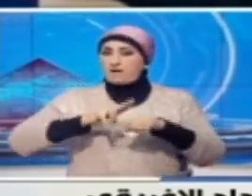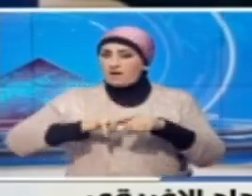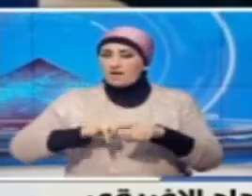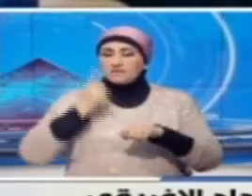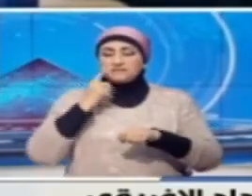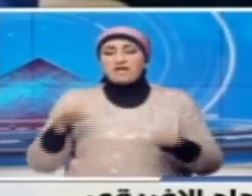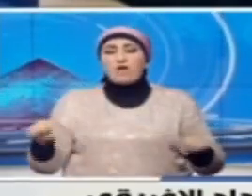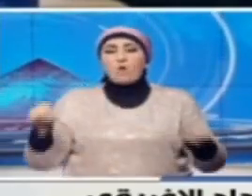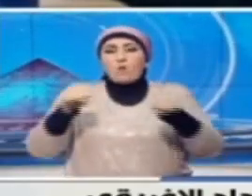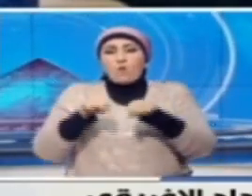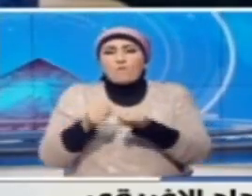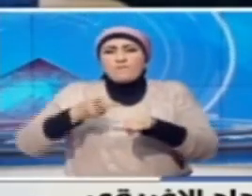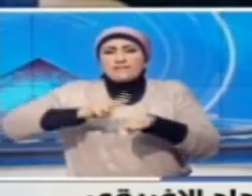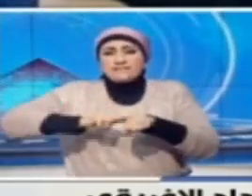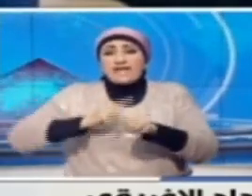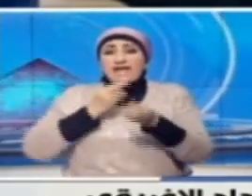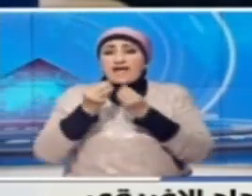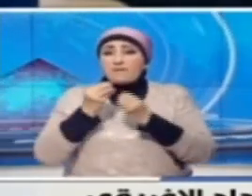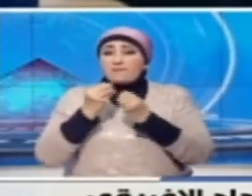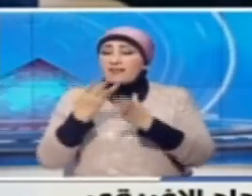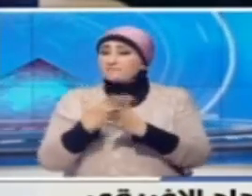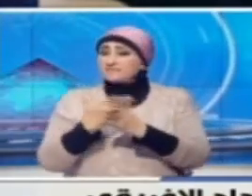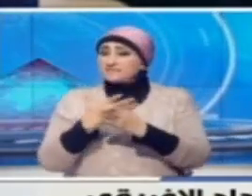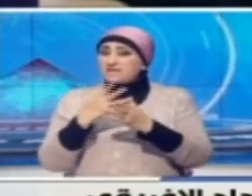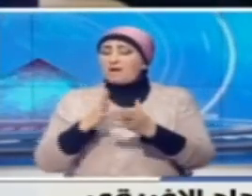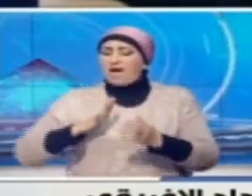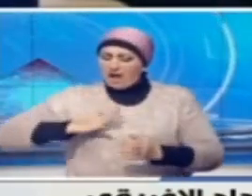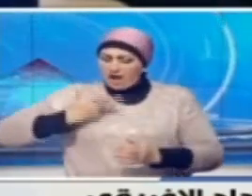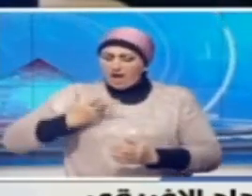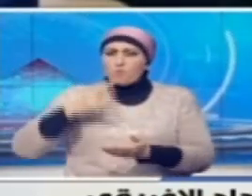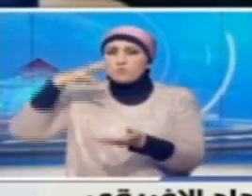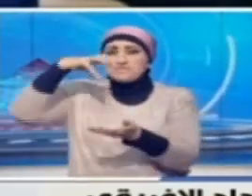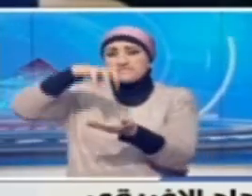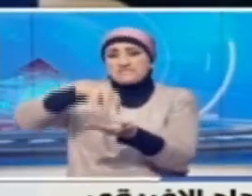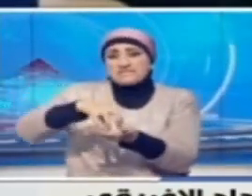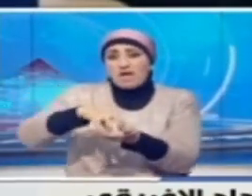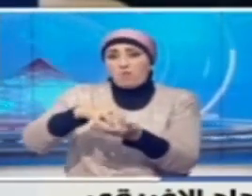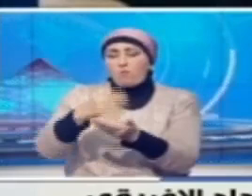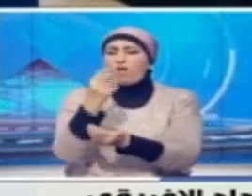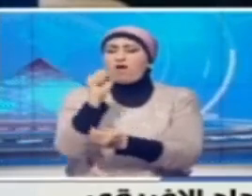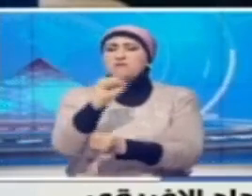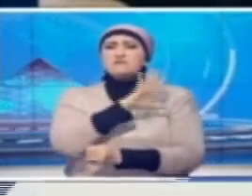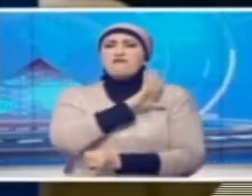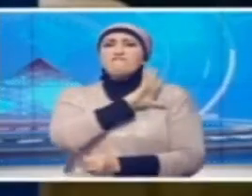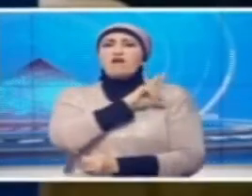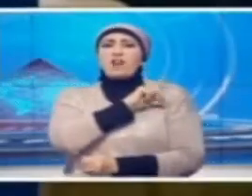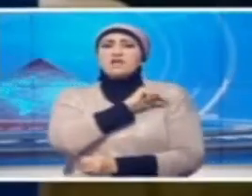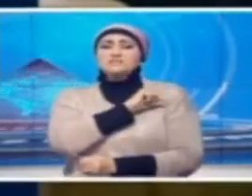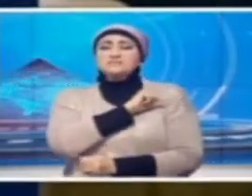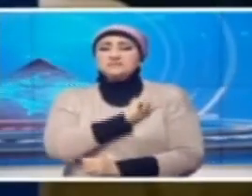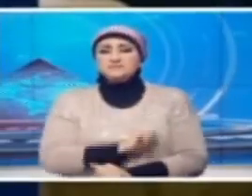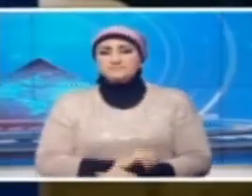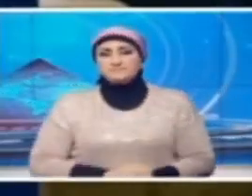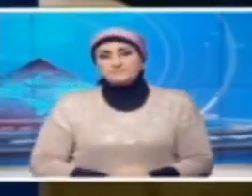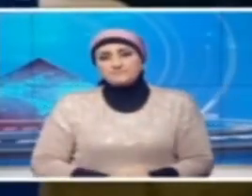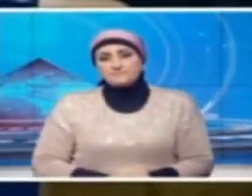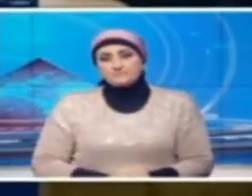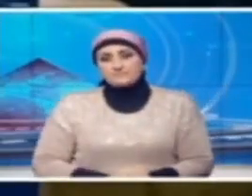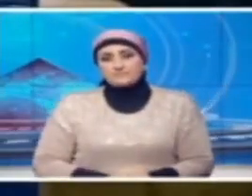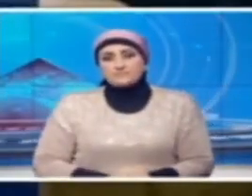الملائم لإحياء مسار المفاوضات سعيا لإقامة الدولة الفلسطينية المستقلة.